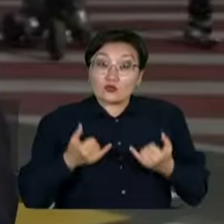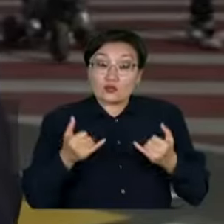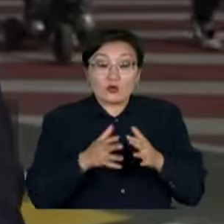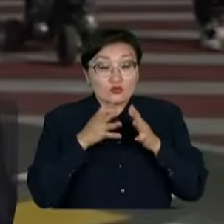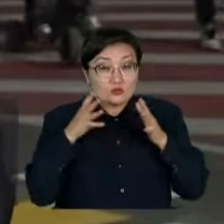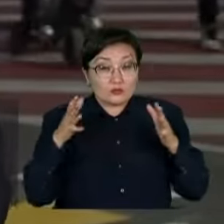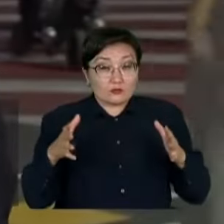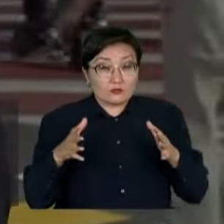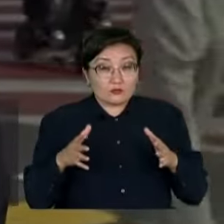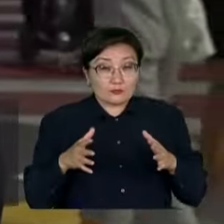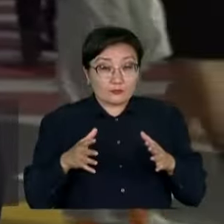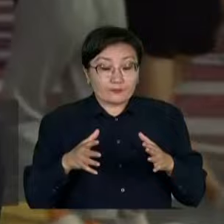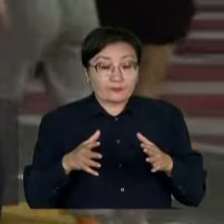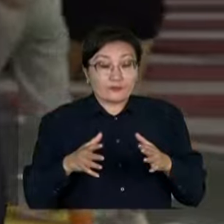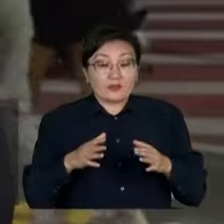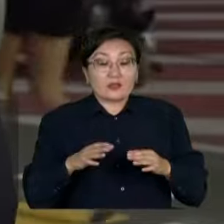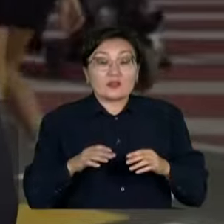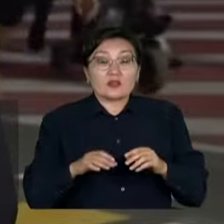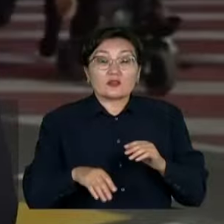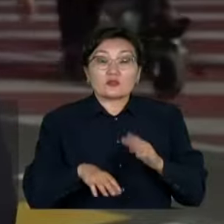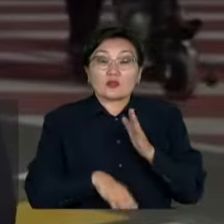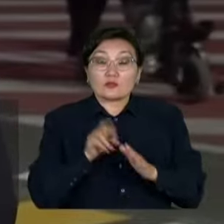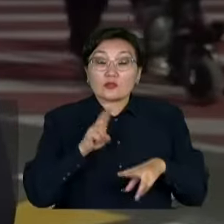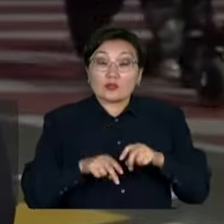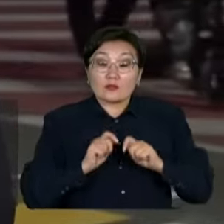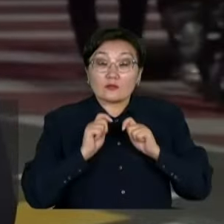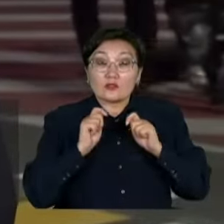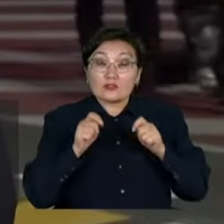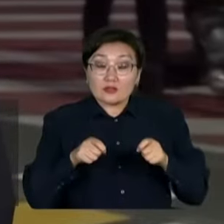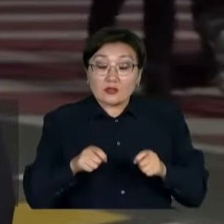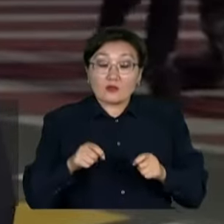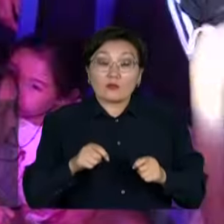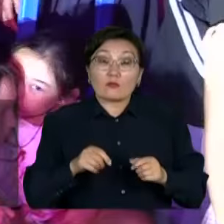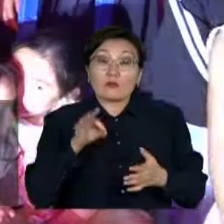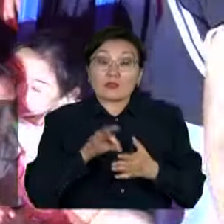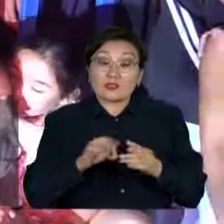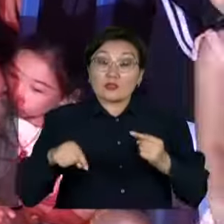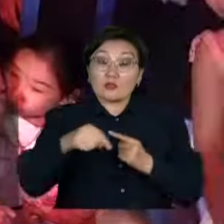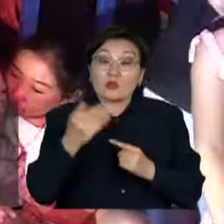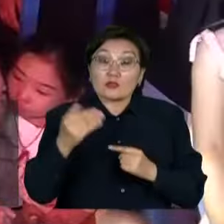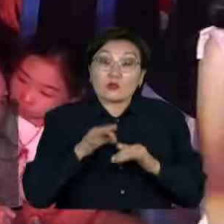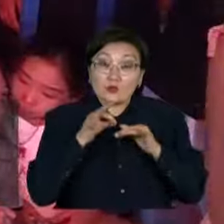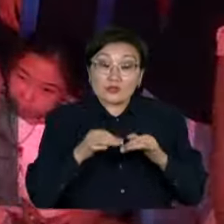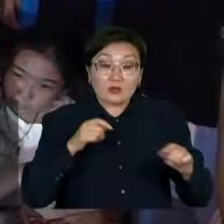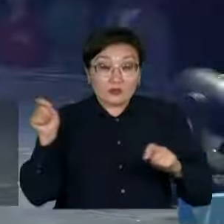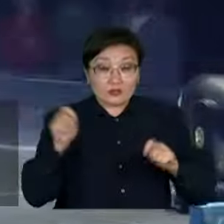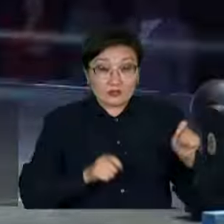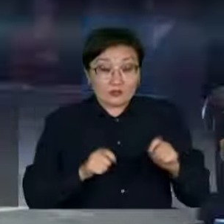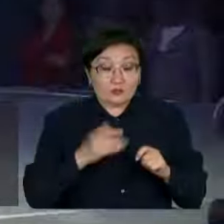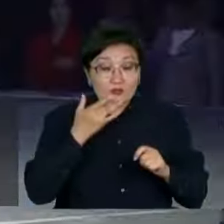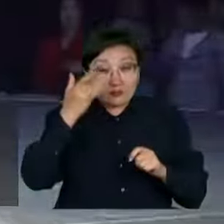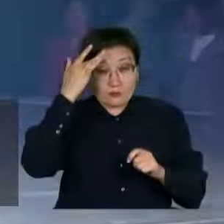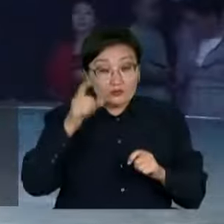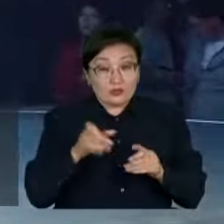үлкен серпіліс сыйлау мақсатында демеушілер тарапынан ұйымдастырған фестиваль. Аспан Фесттің сахнасында жаз бойы